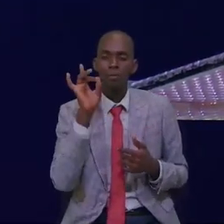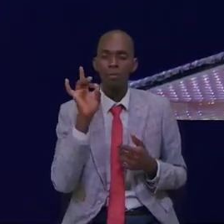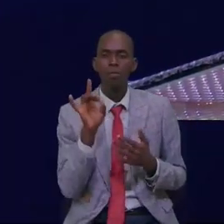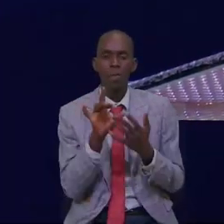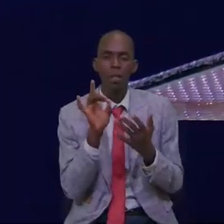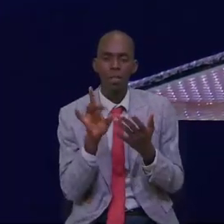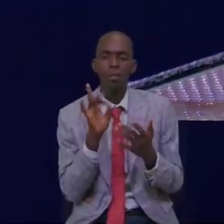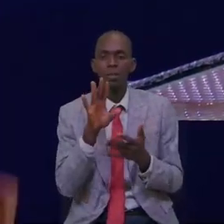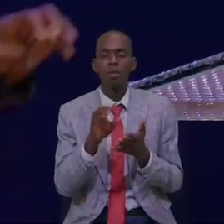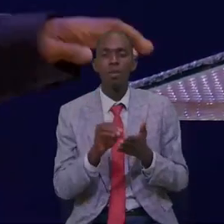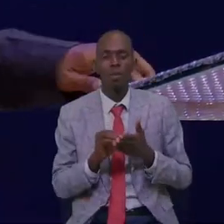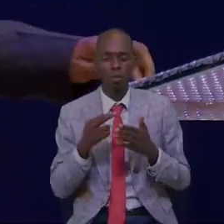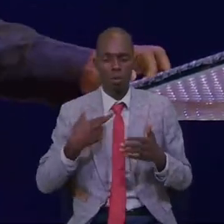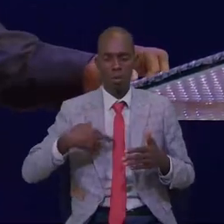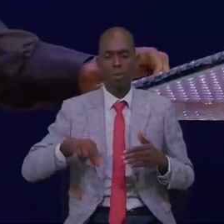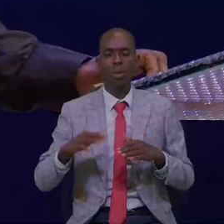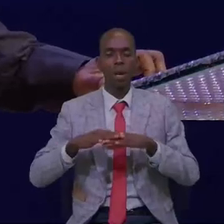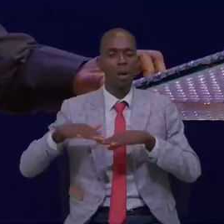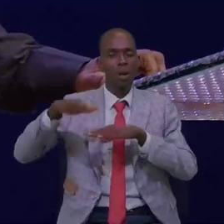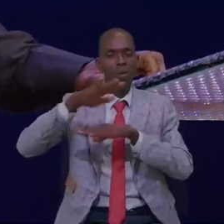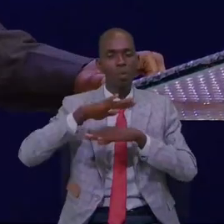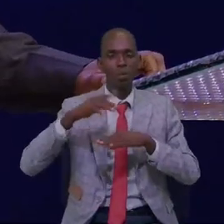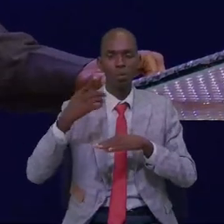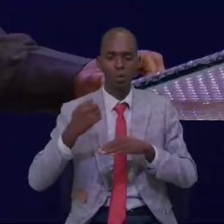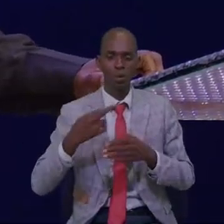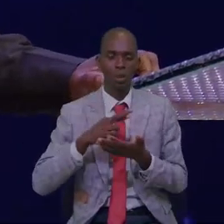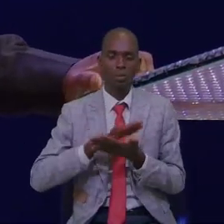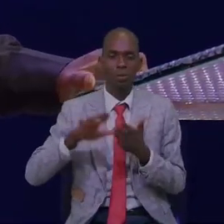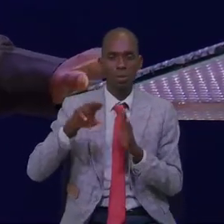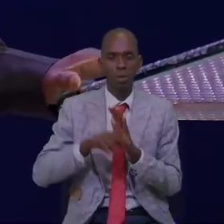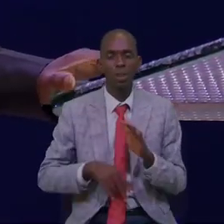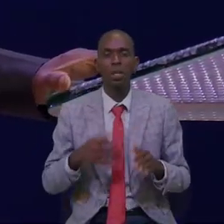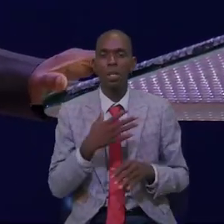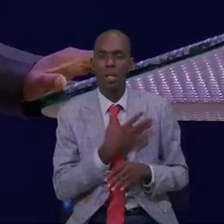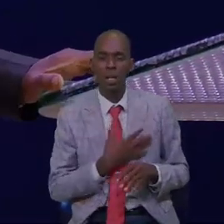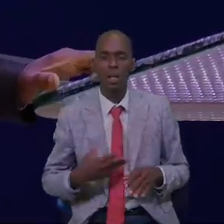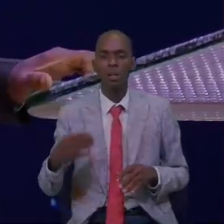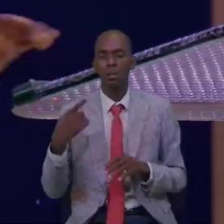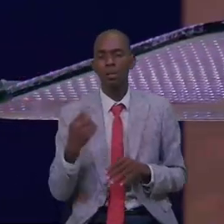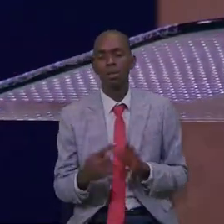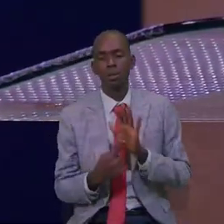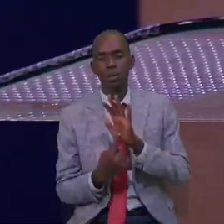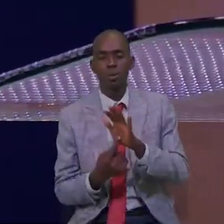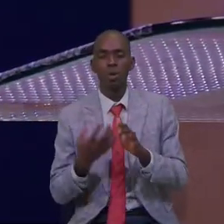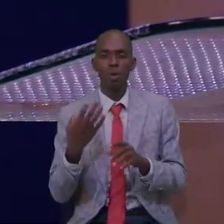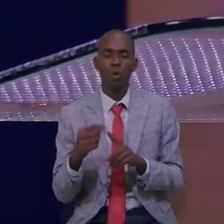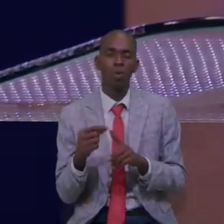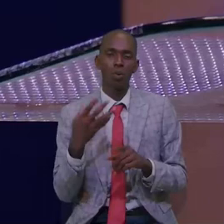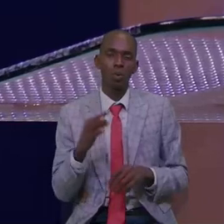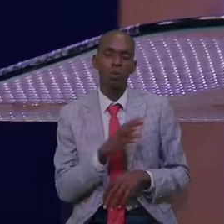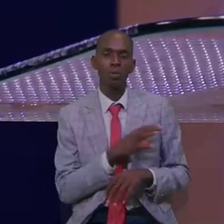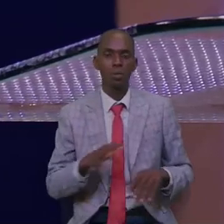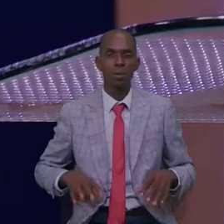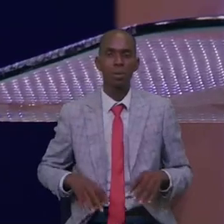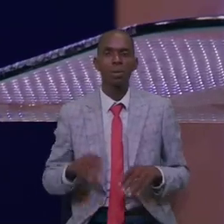à la justice et à la révélation que Christ nous a apportée dans le monde. Et